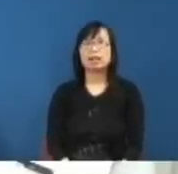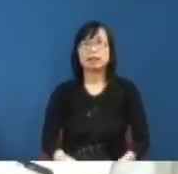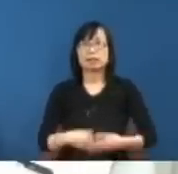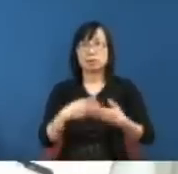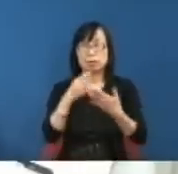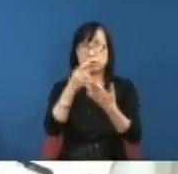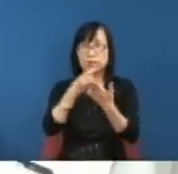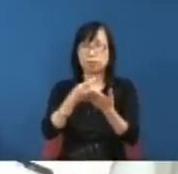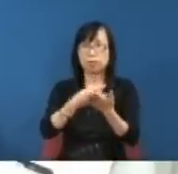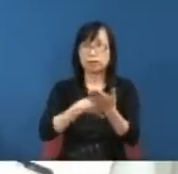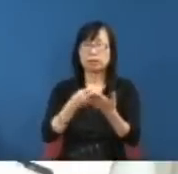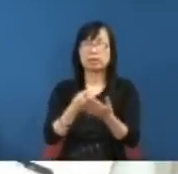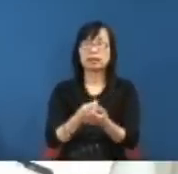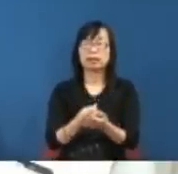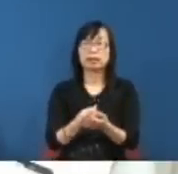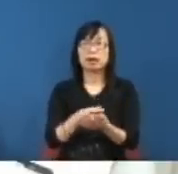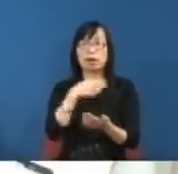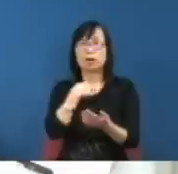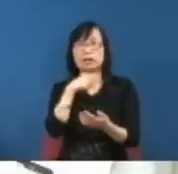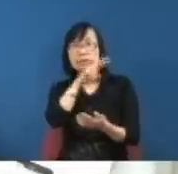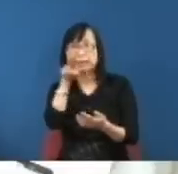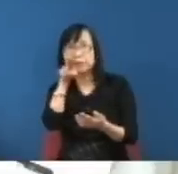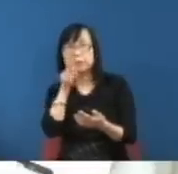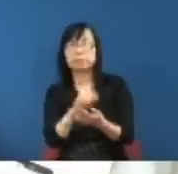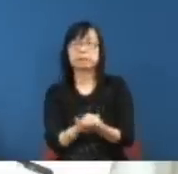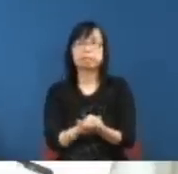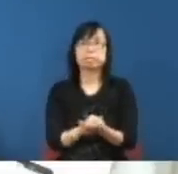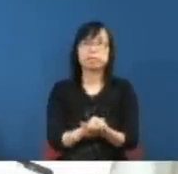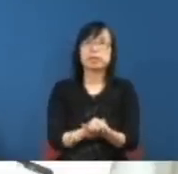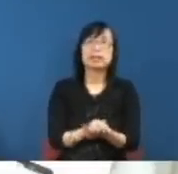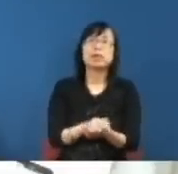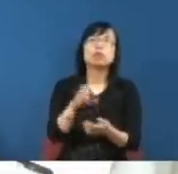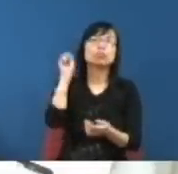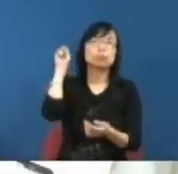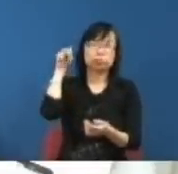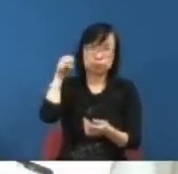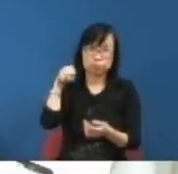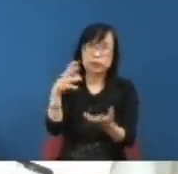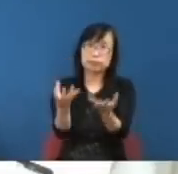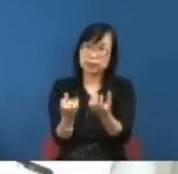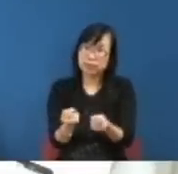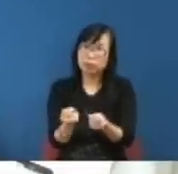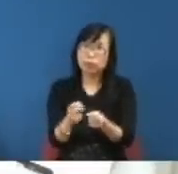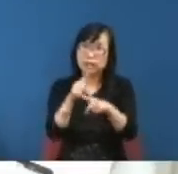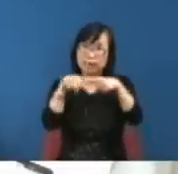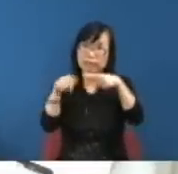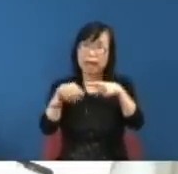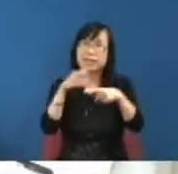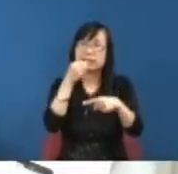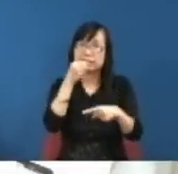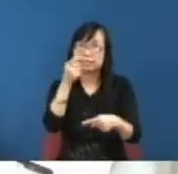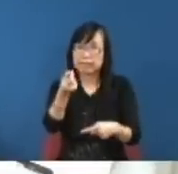咧，就我哋睇到啦，併購非常之大，咁你就容許咗大食細、黑吃